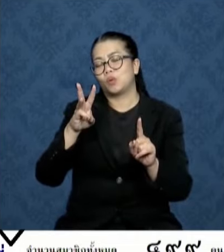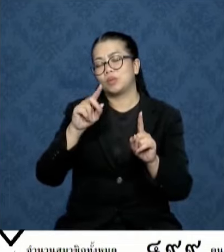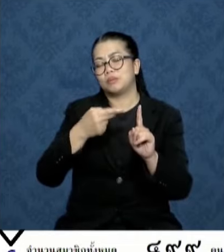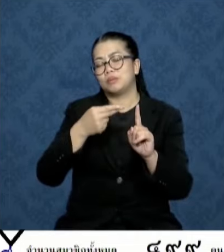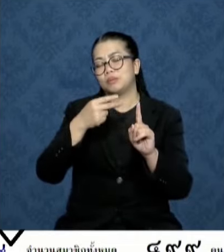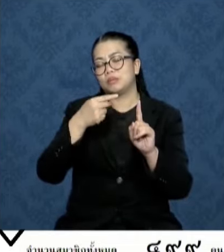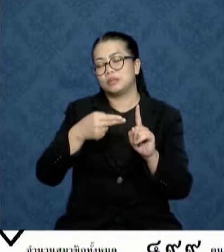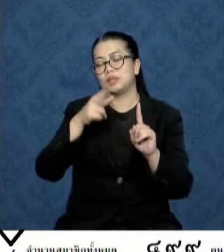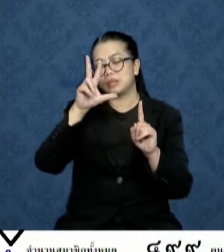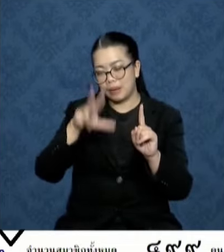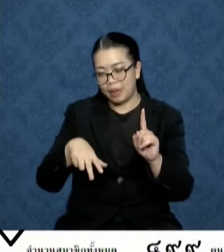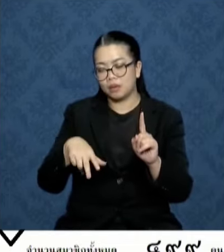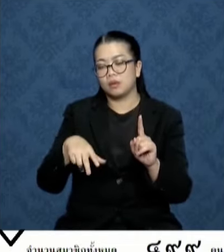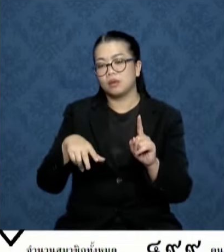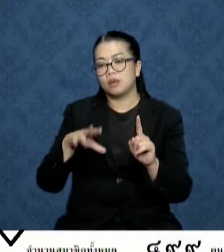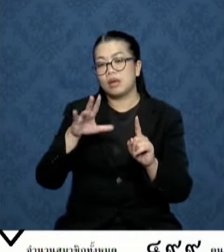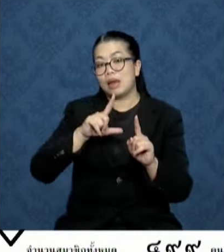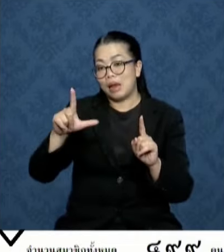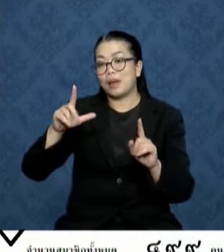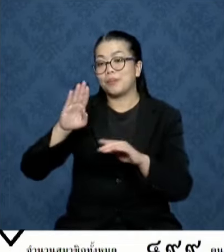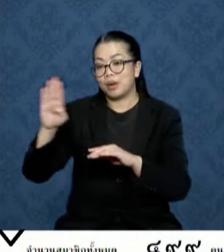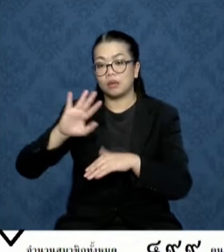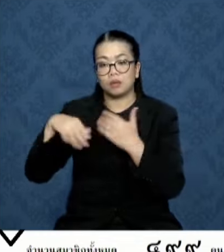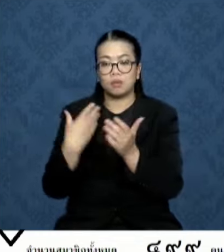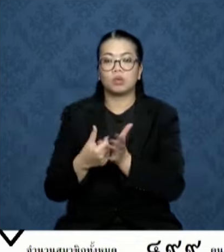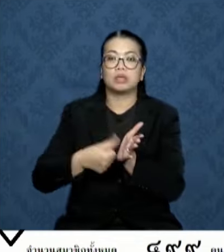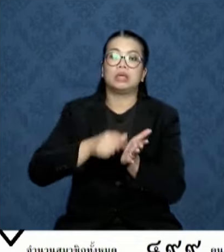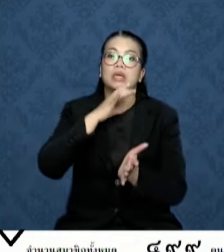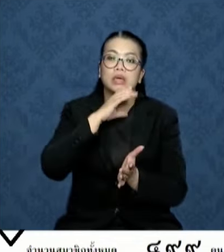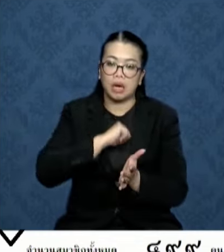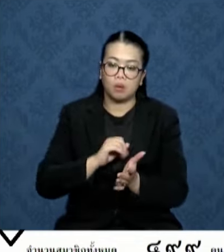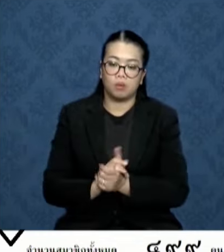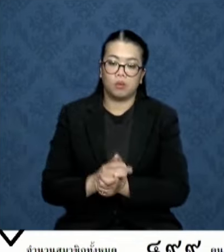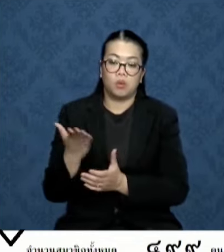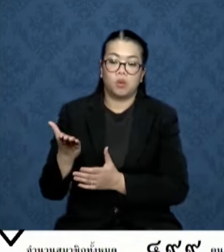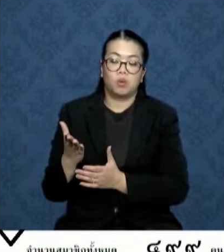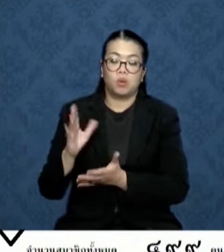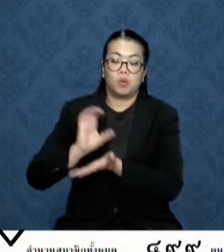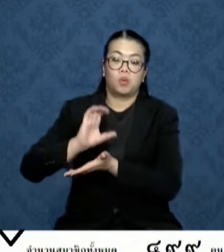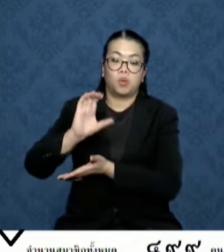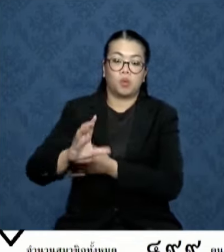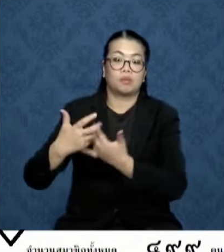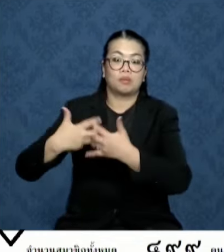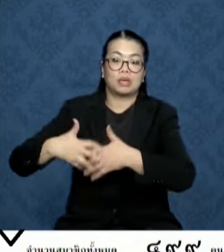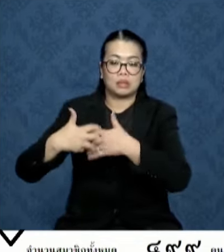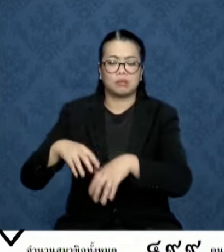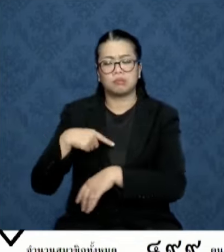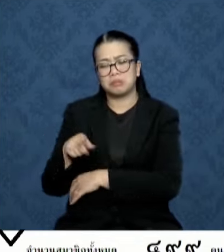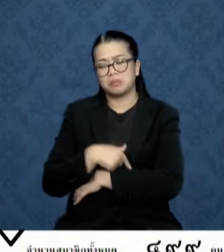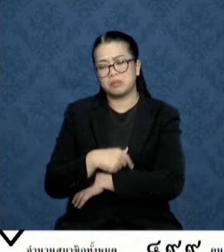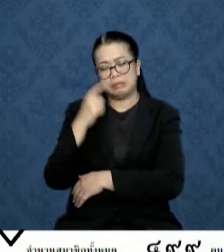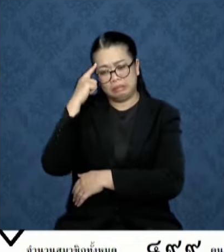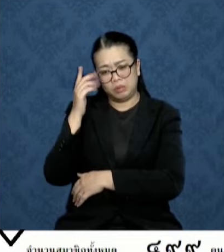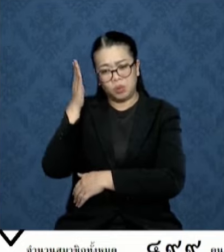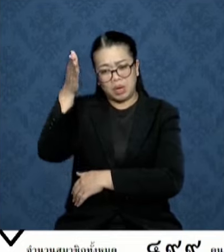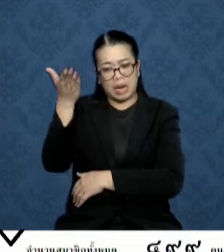ับการจัสนงบที่บอกวเป็นยุธศาตการเกษตสรางมลค่านั้นผมสงสัยวาจะเป็นมู